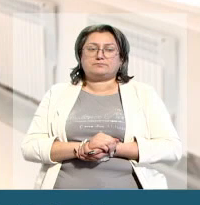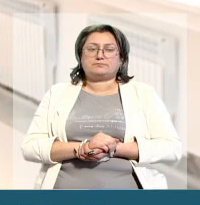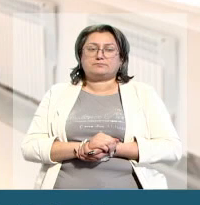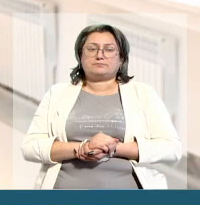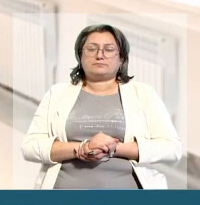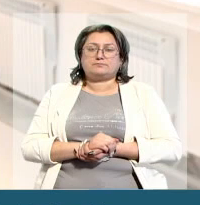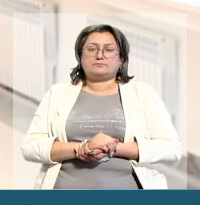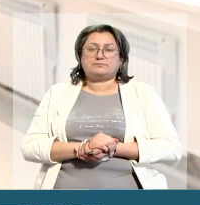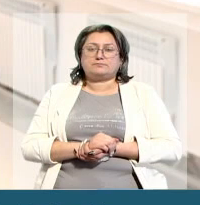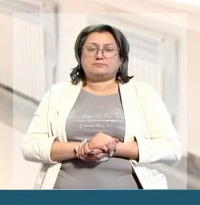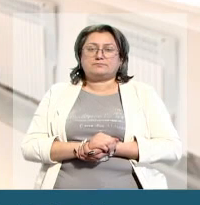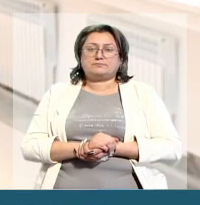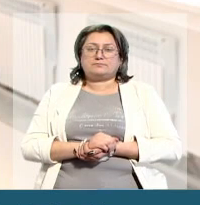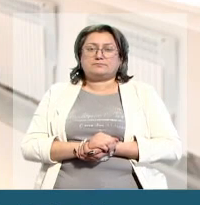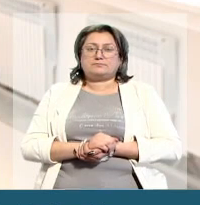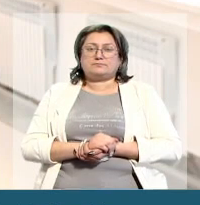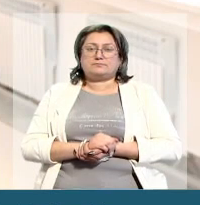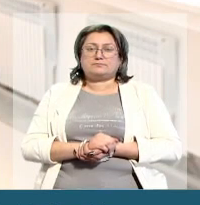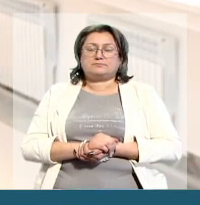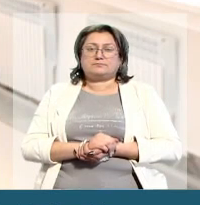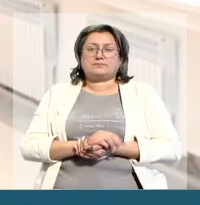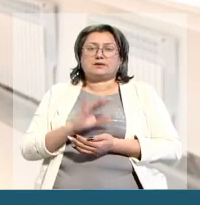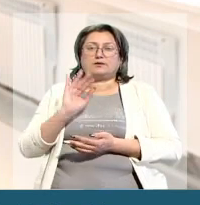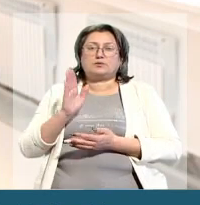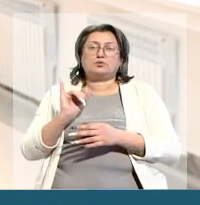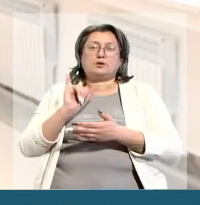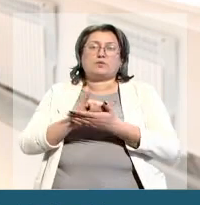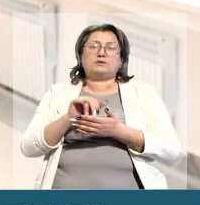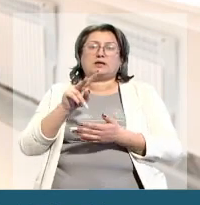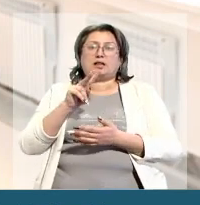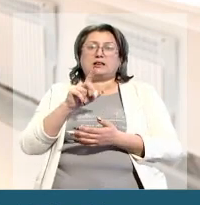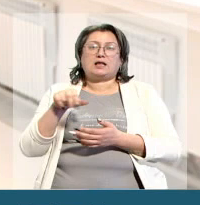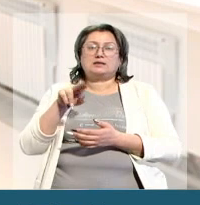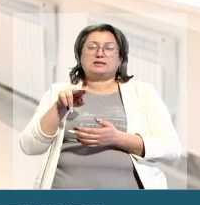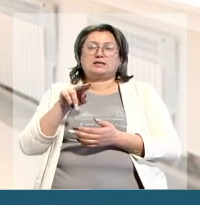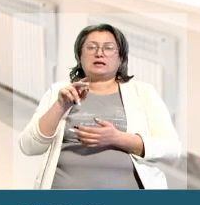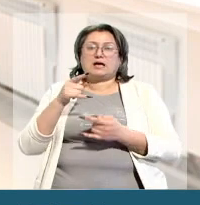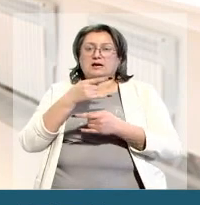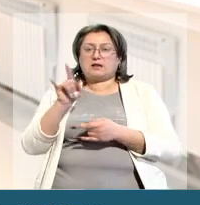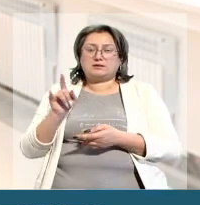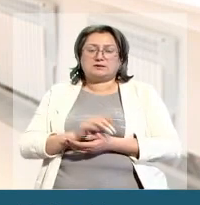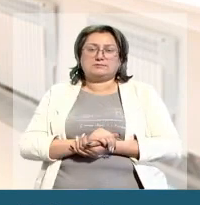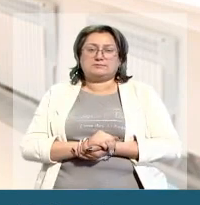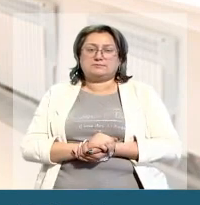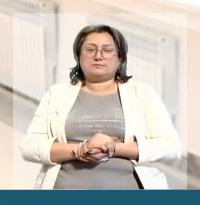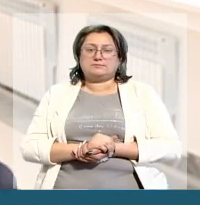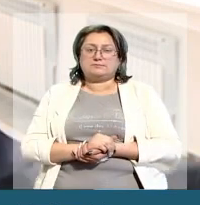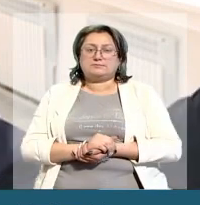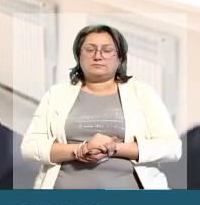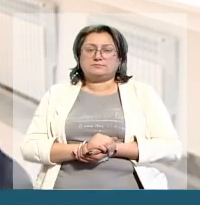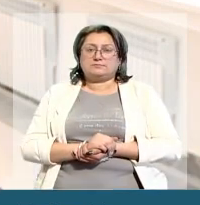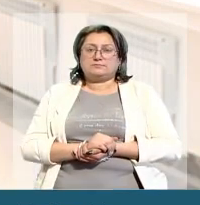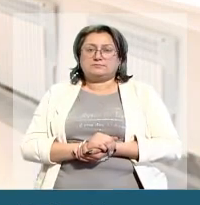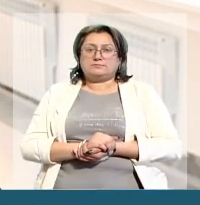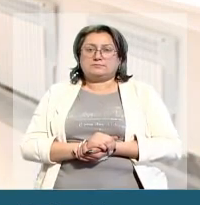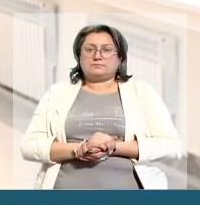біздің LED-экран бізге сатып берді. Бұл өмірде болмаған жағдай. Бұрындары оның орнына қағаздан жасап, баннерлер